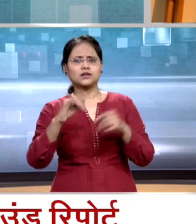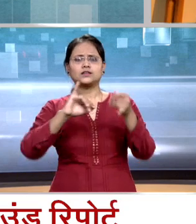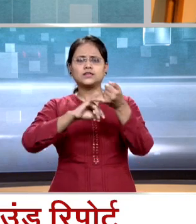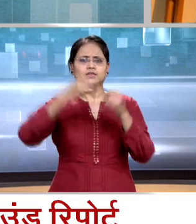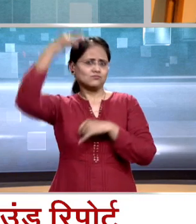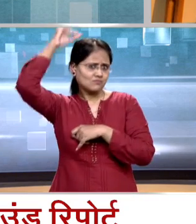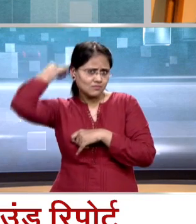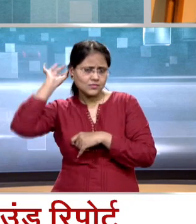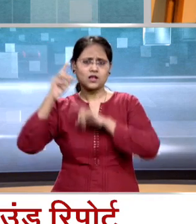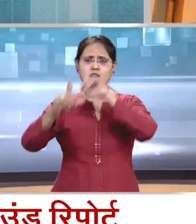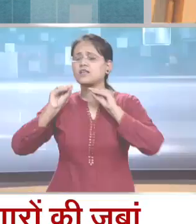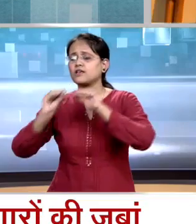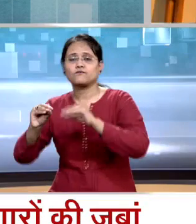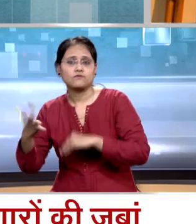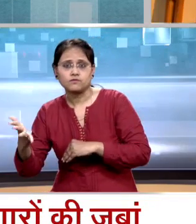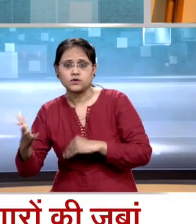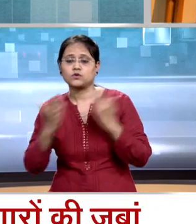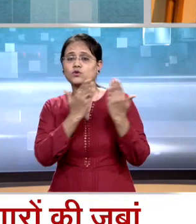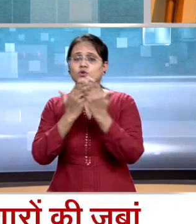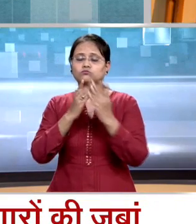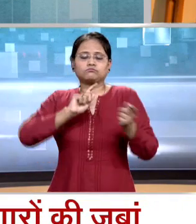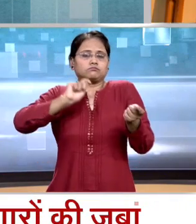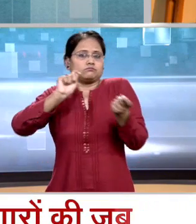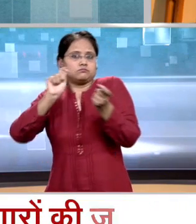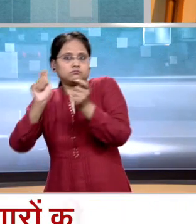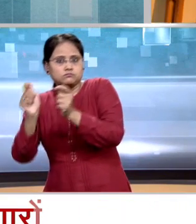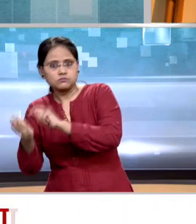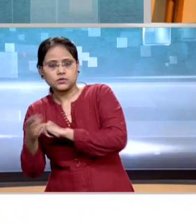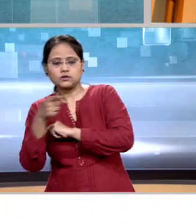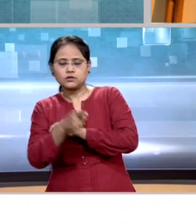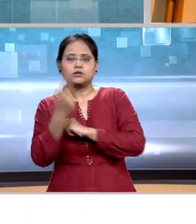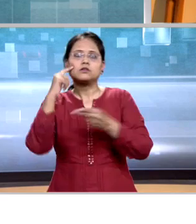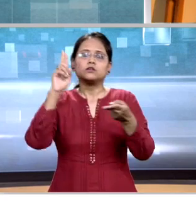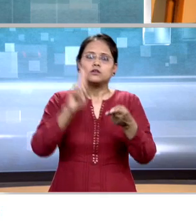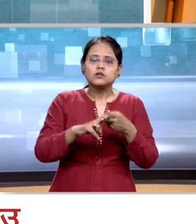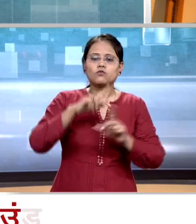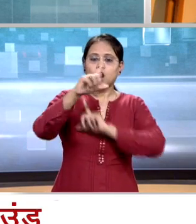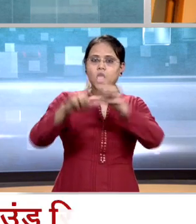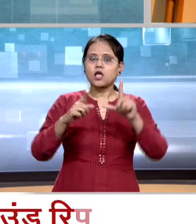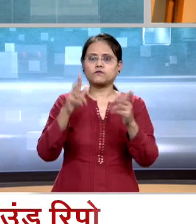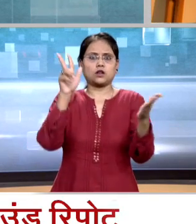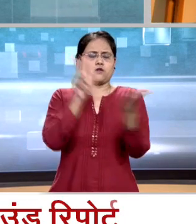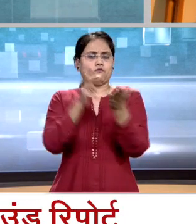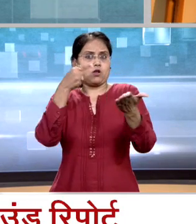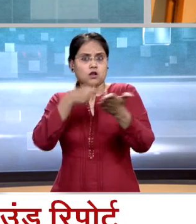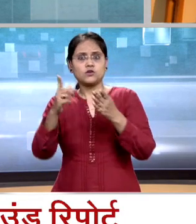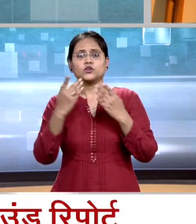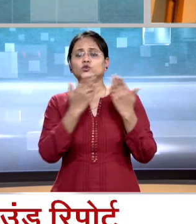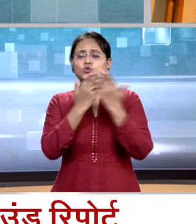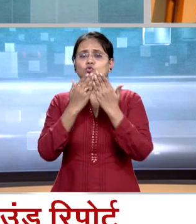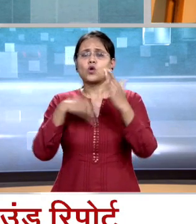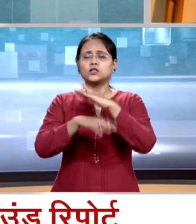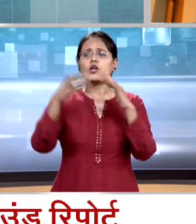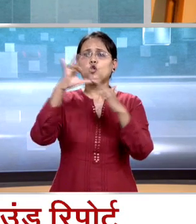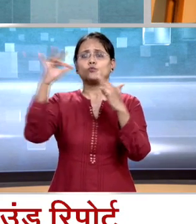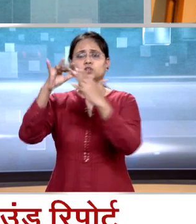पढ़ता है, कोई संस्कृत पढ़ता है। और मेरे ख्याल से स्कूल से ही ये बदलाव लाना पड़ेगा कि इफ़ द लैंग्वेज इज लीगली रिकग्नाइज, स्कूल